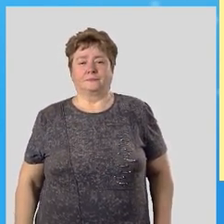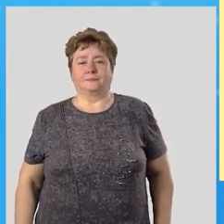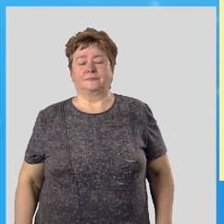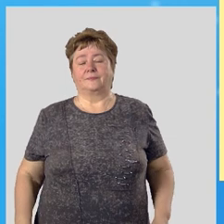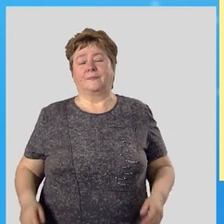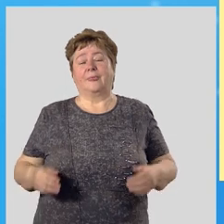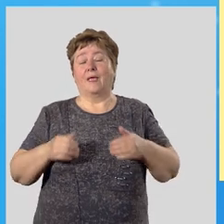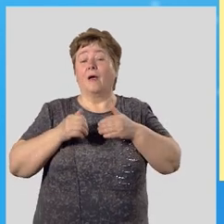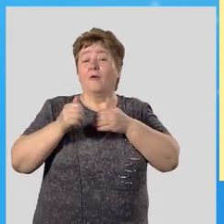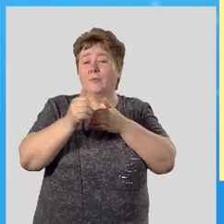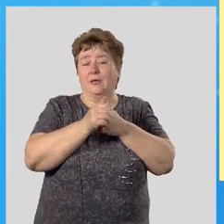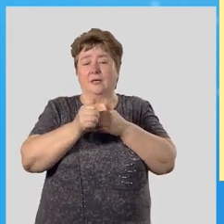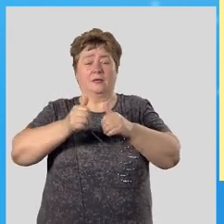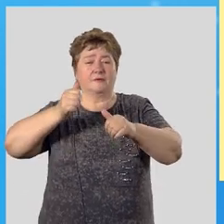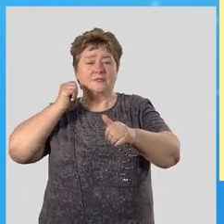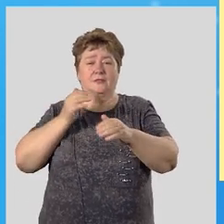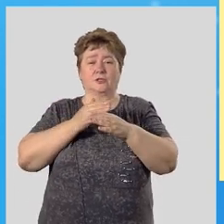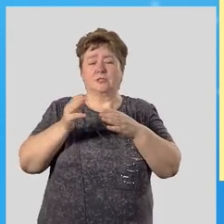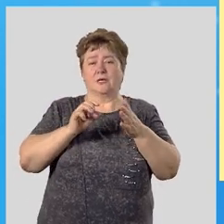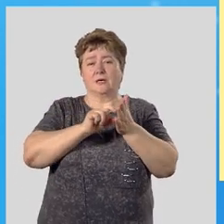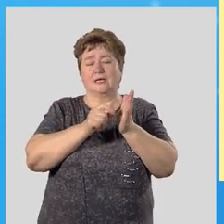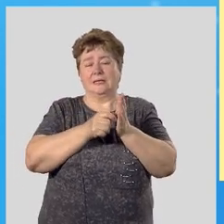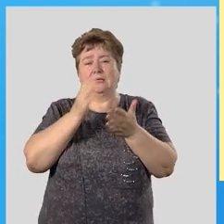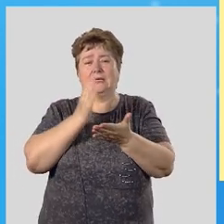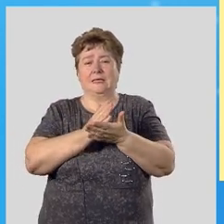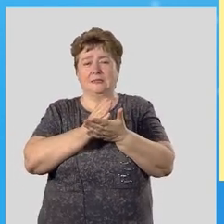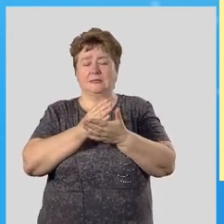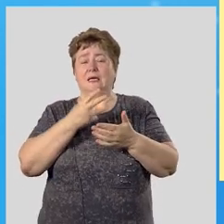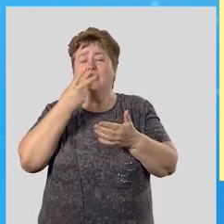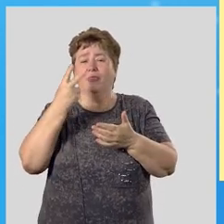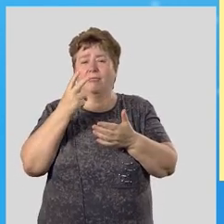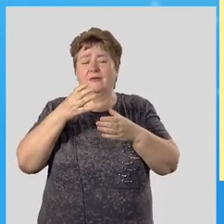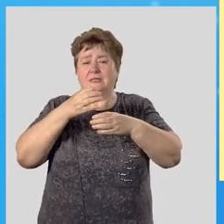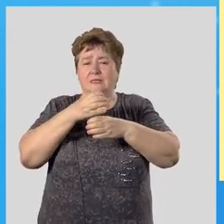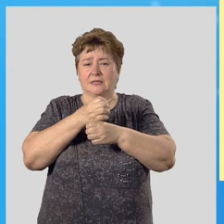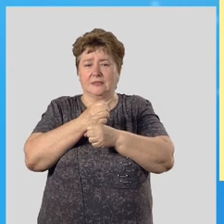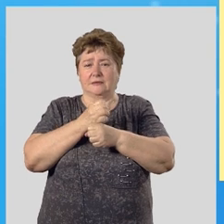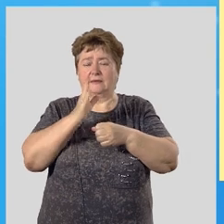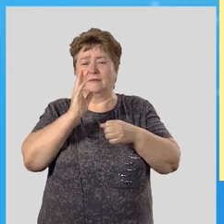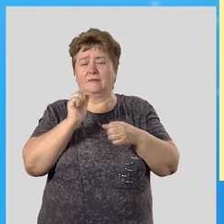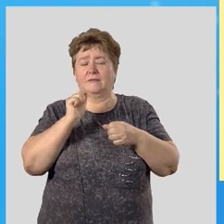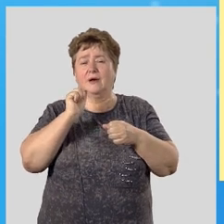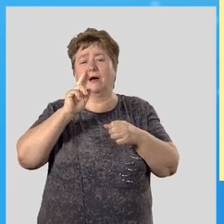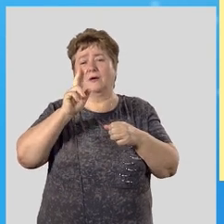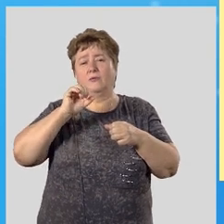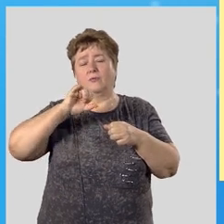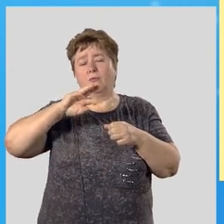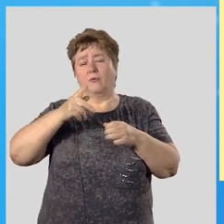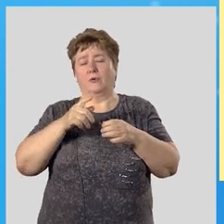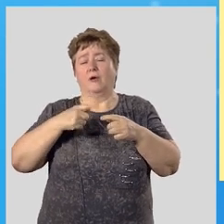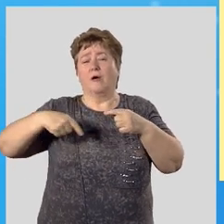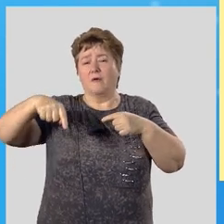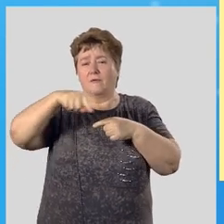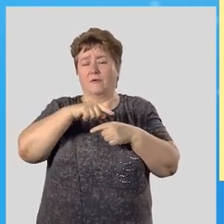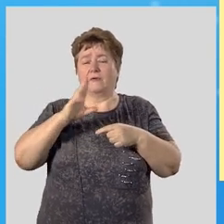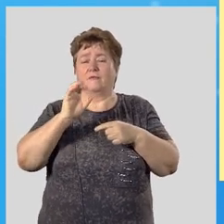В передней и задней частях клетки находятся две сократительные вакуоли.